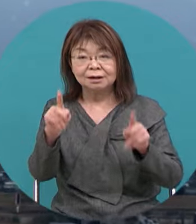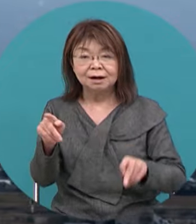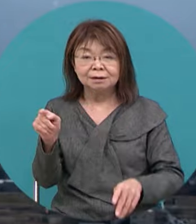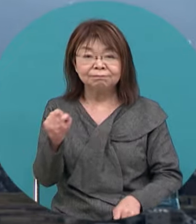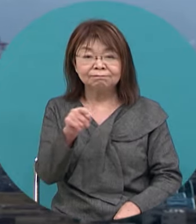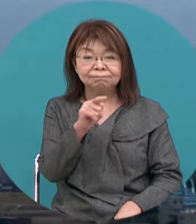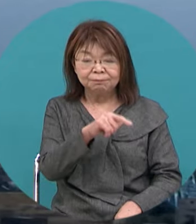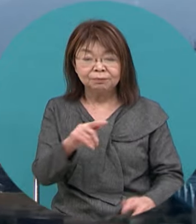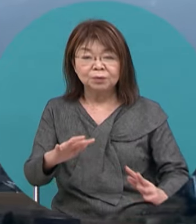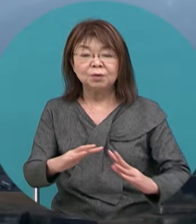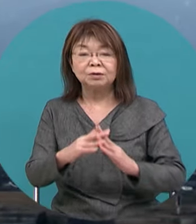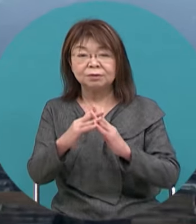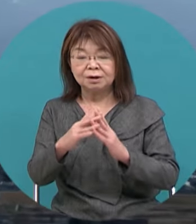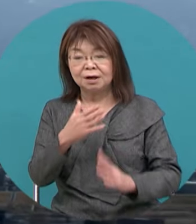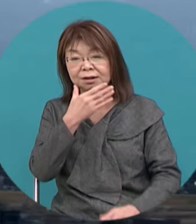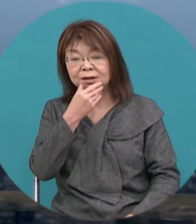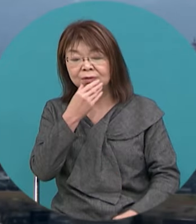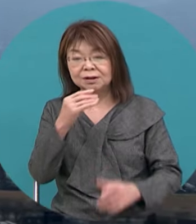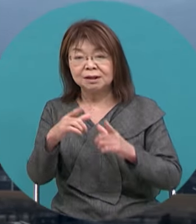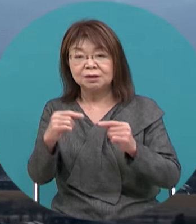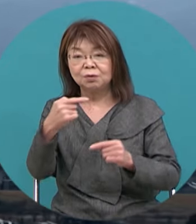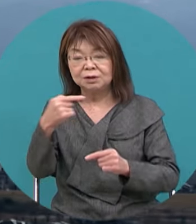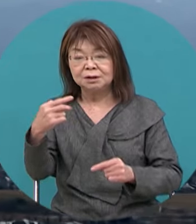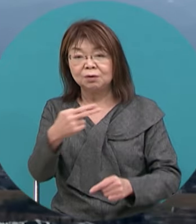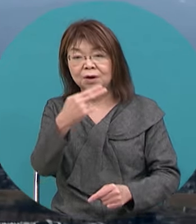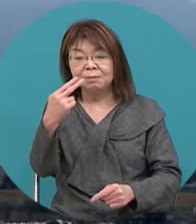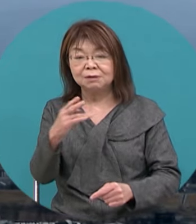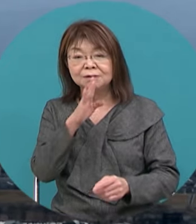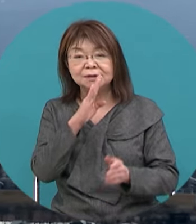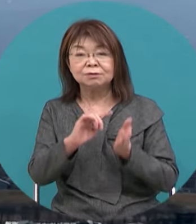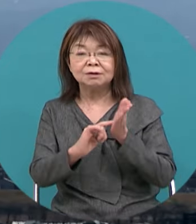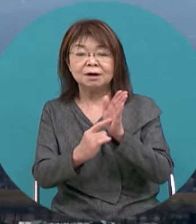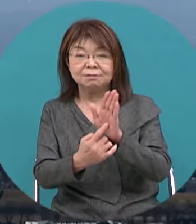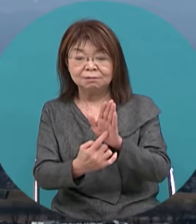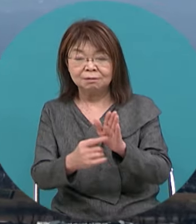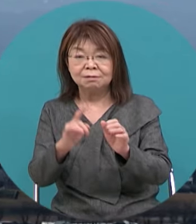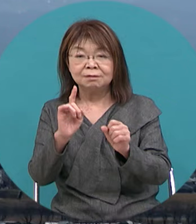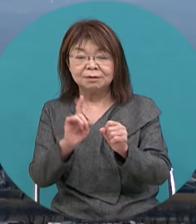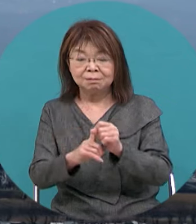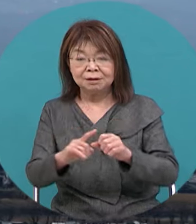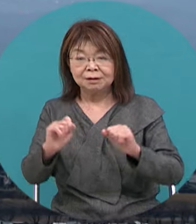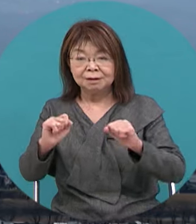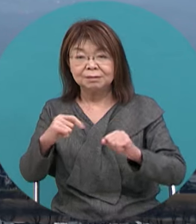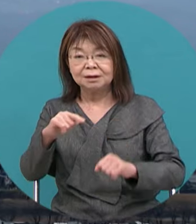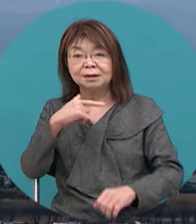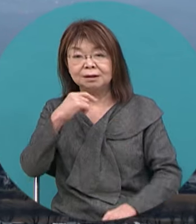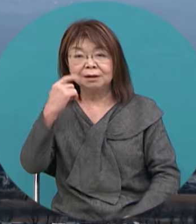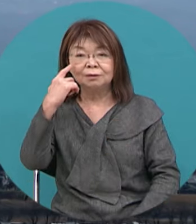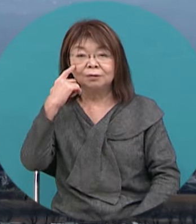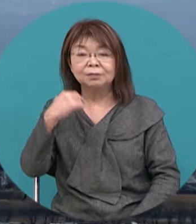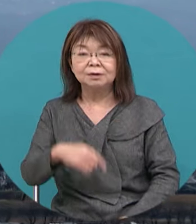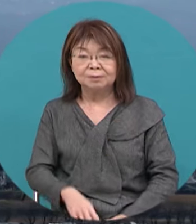り組んで幸せ日本一富山の実現に向けてですね、頑張ってまいりたいなというふうに思います。